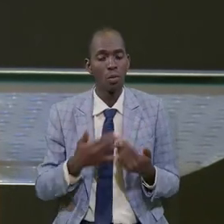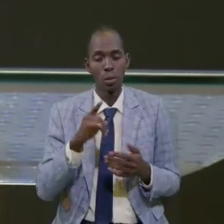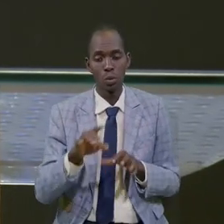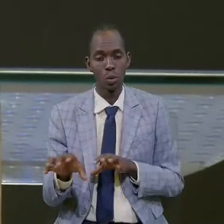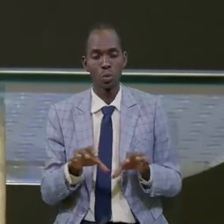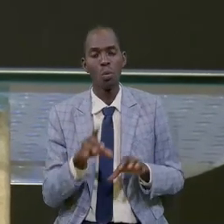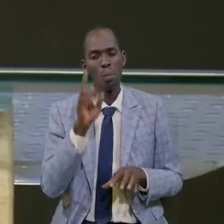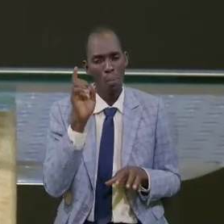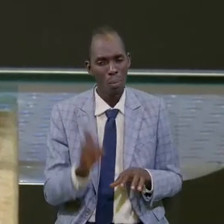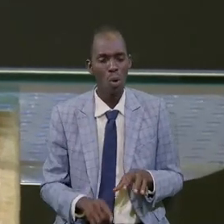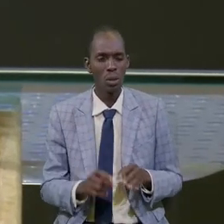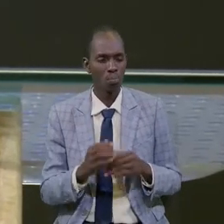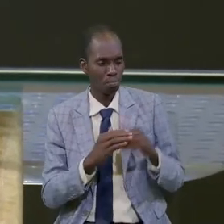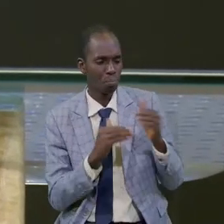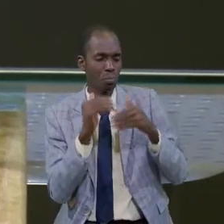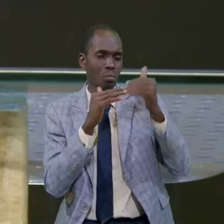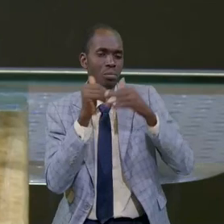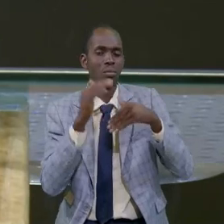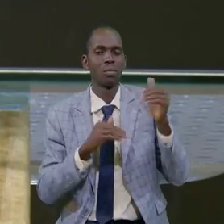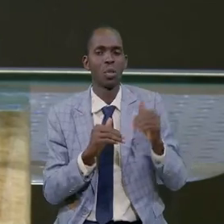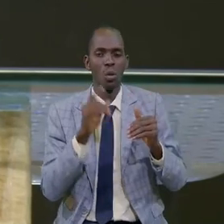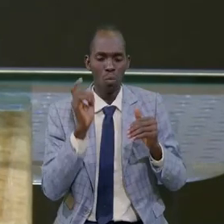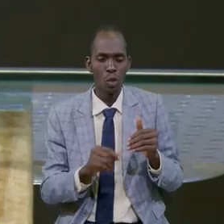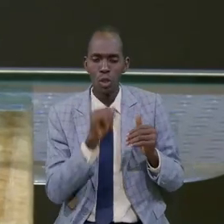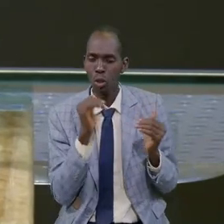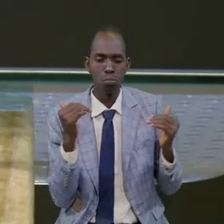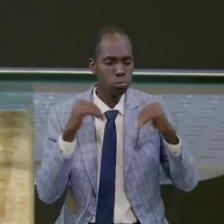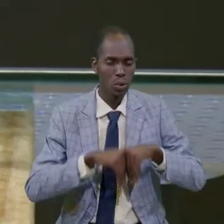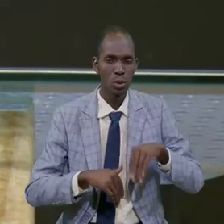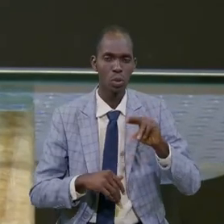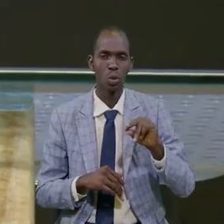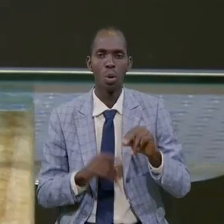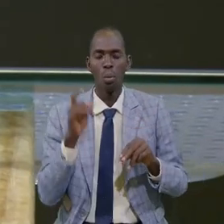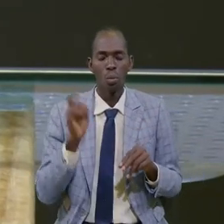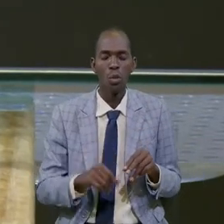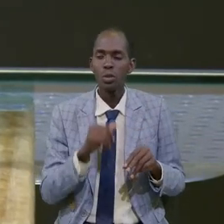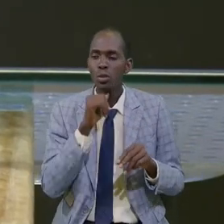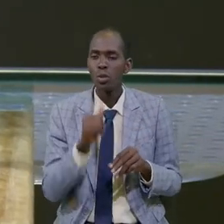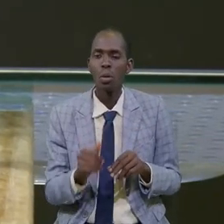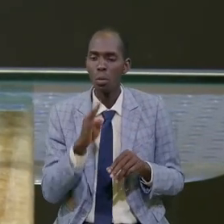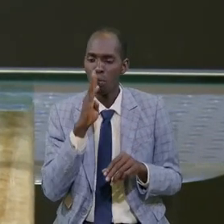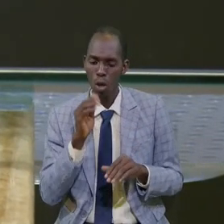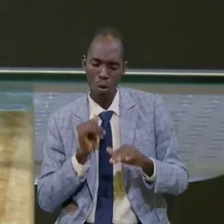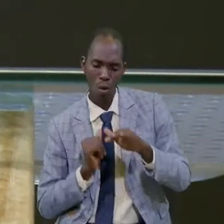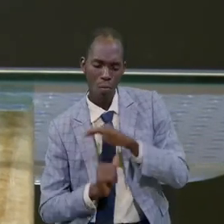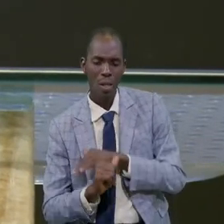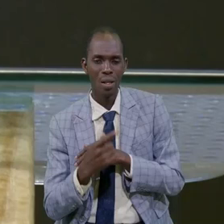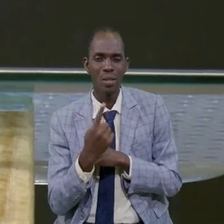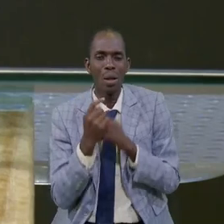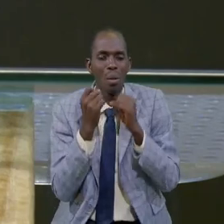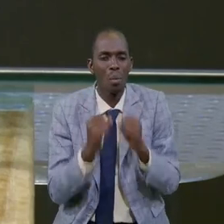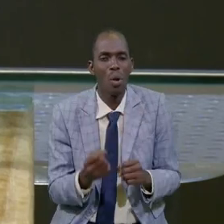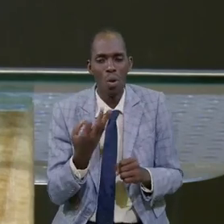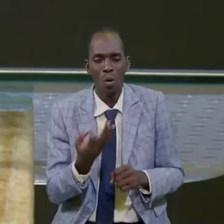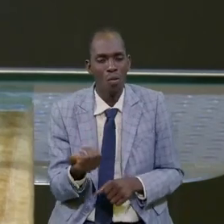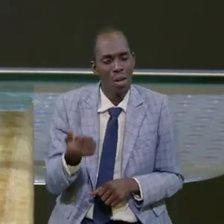vie, que cela soit édifiant, profitable, vous ne devez pas asservir par quelque